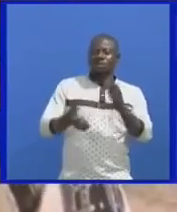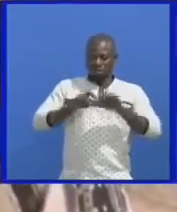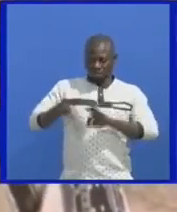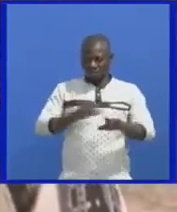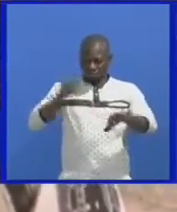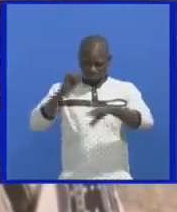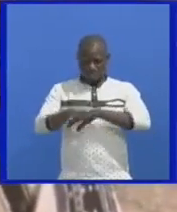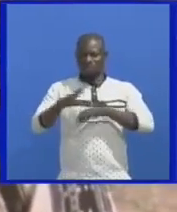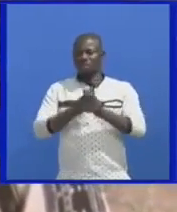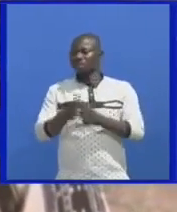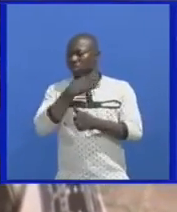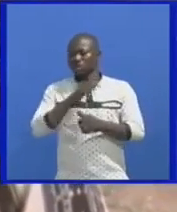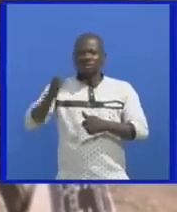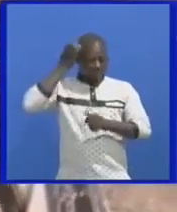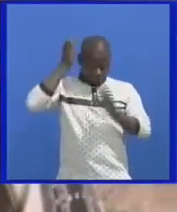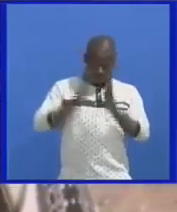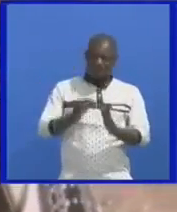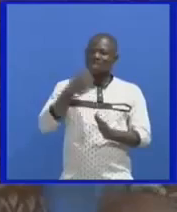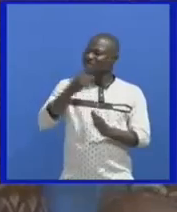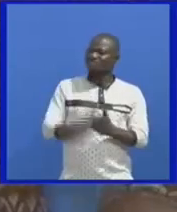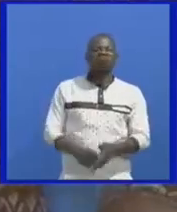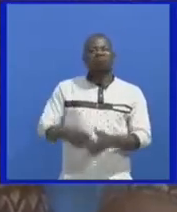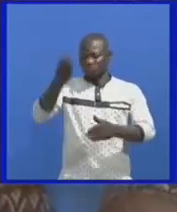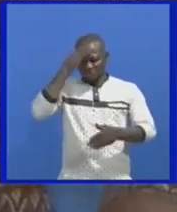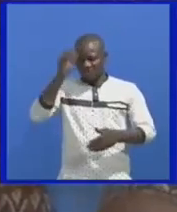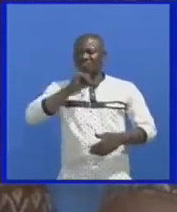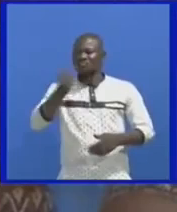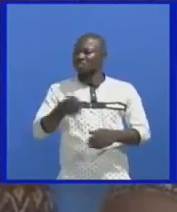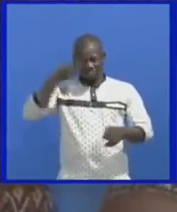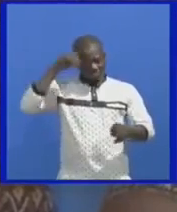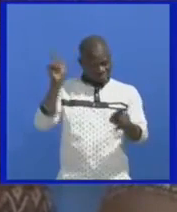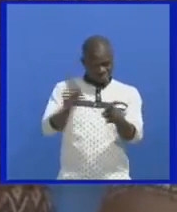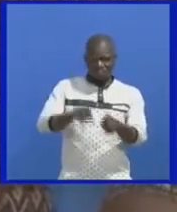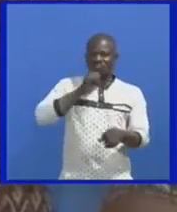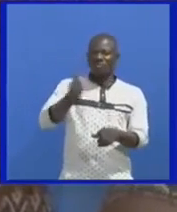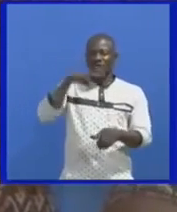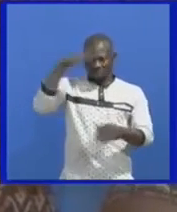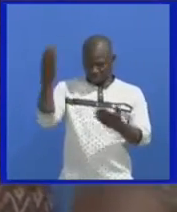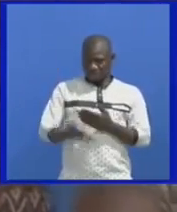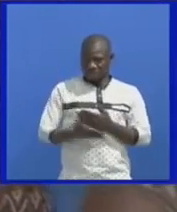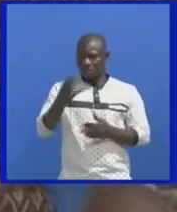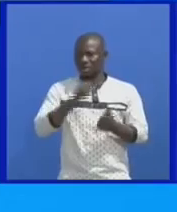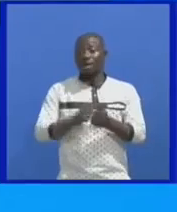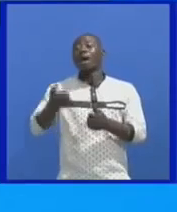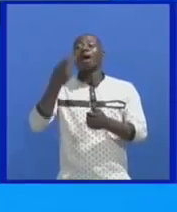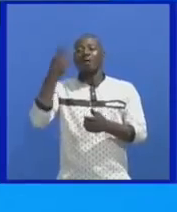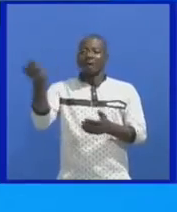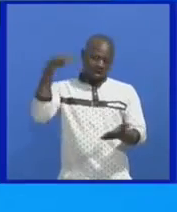les conférenciers disent ne pas les reconnaître et invitent le président de l'institution à s'y ressaisir.